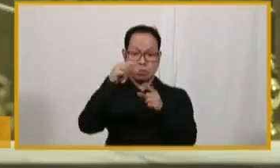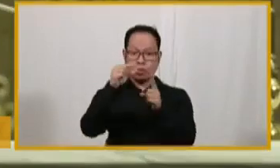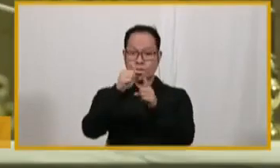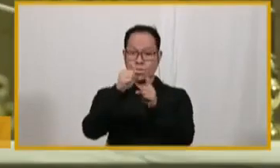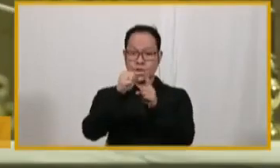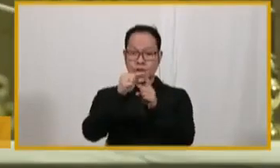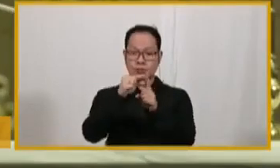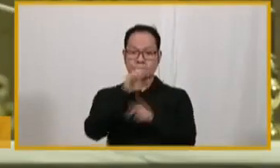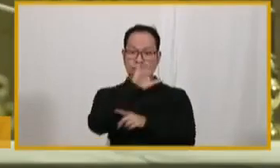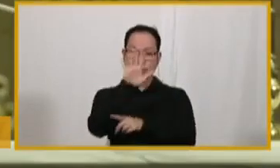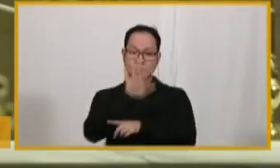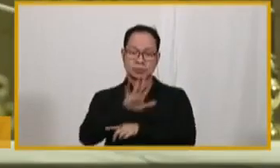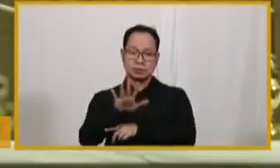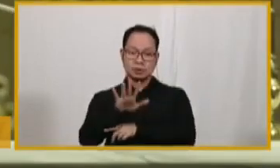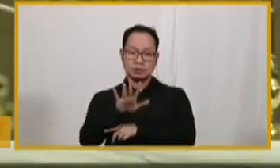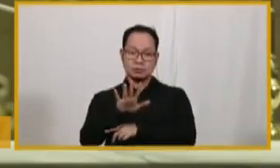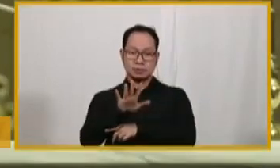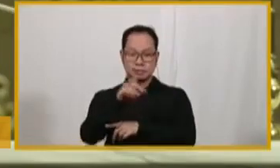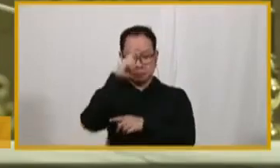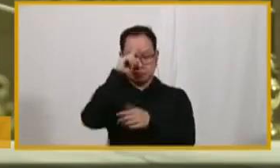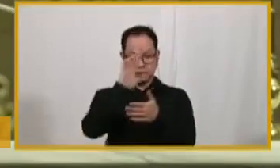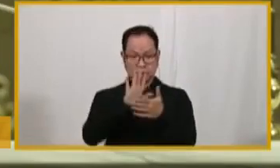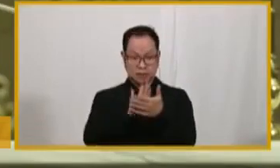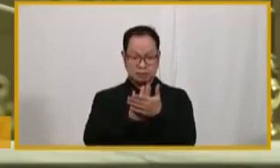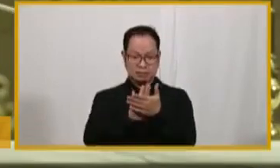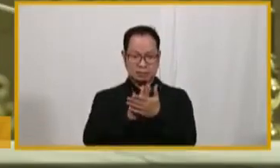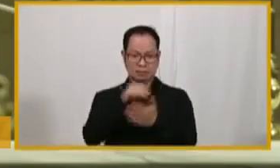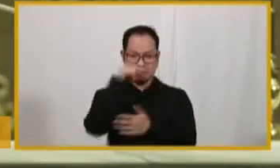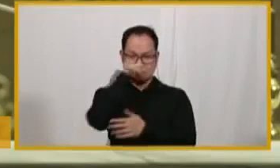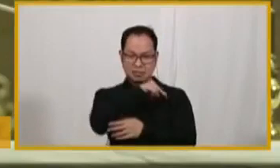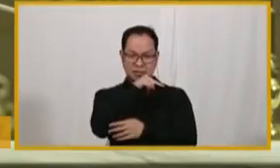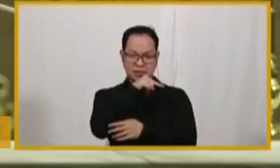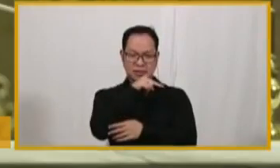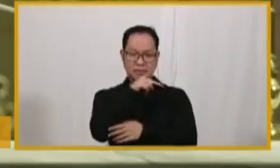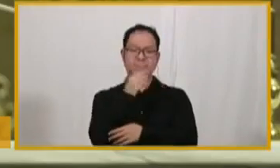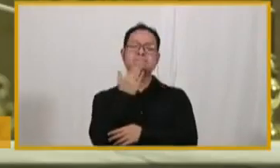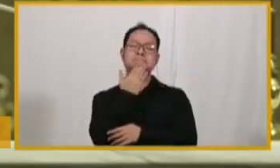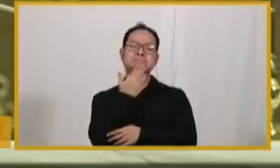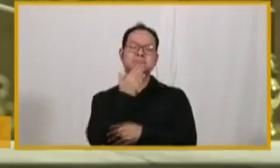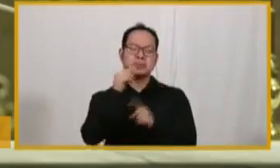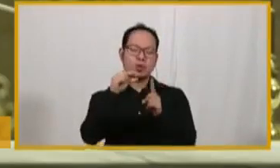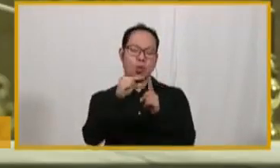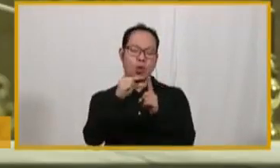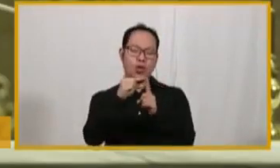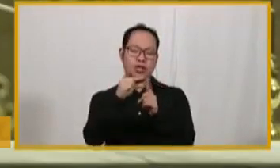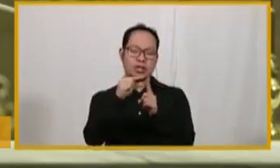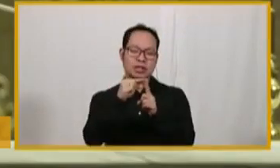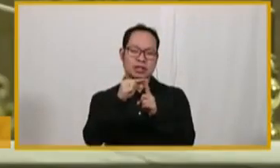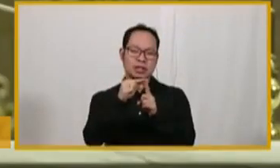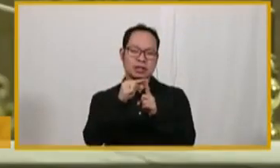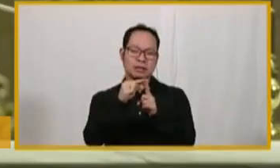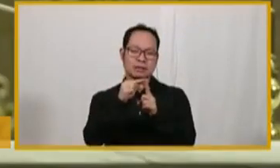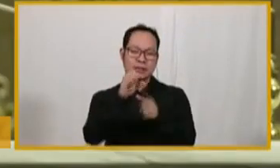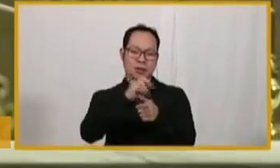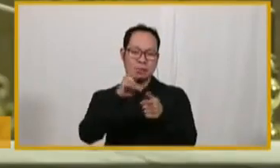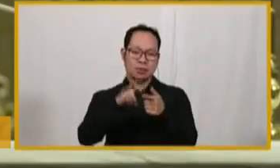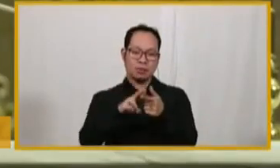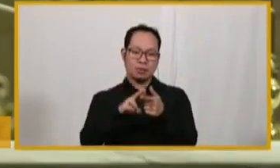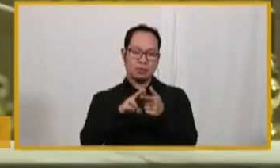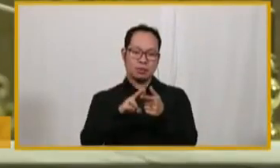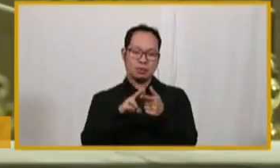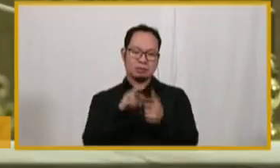Huwag kayong magpapaloko sa mga matatamis na salita o nakakakilig